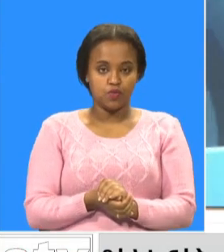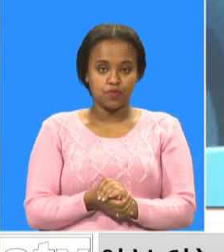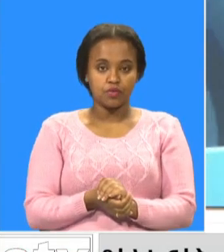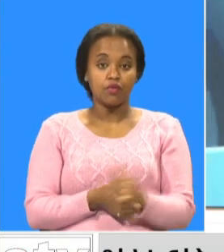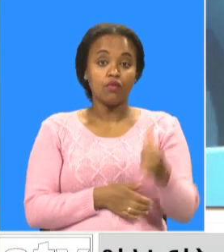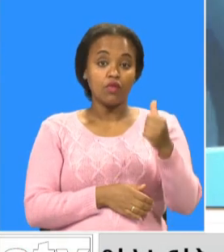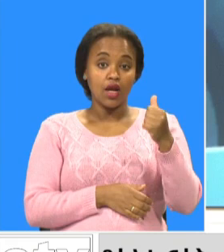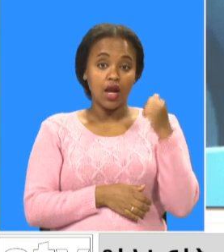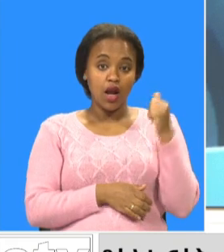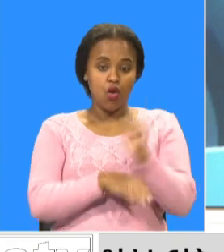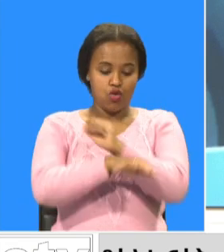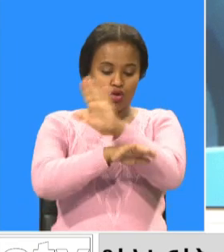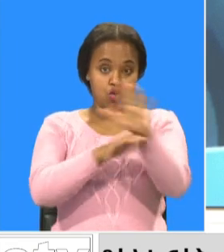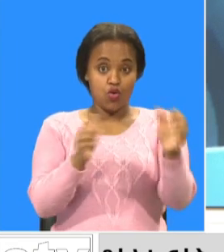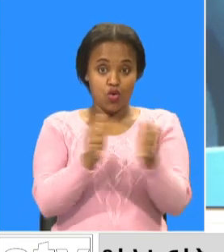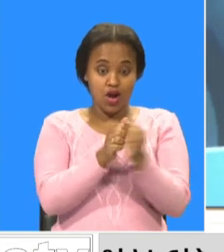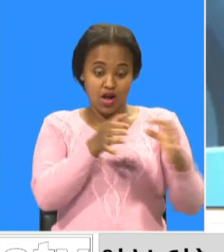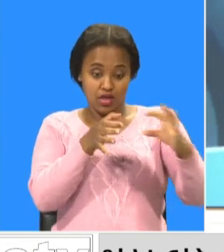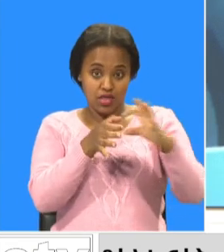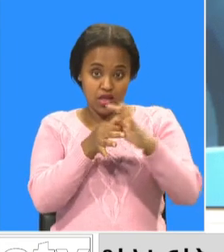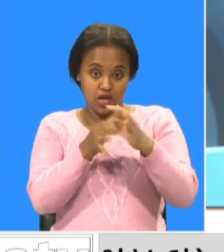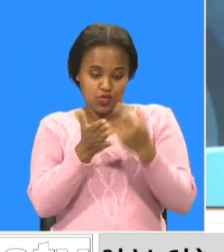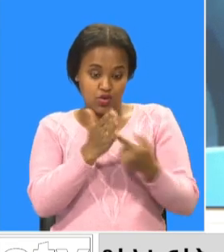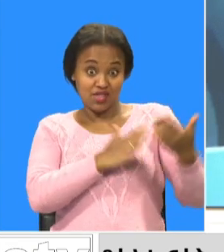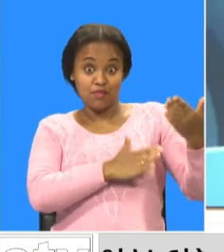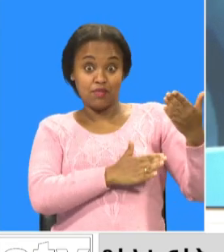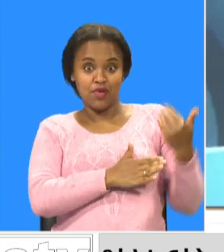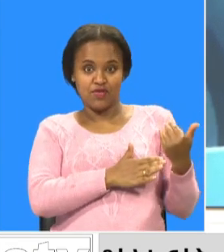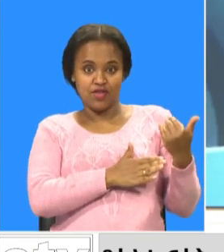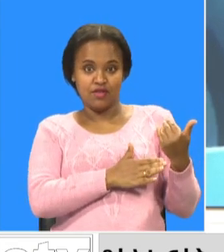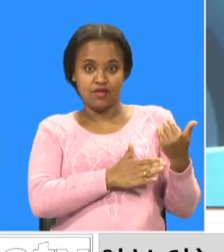ሌላው ከኮሮና ጋር ተያይዞ እንግዲህ ከዚህ በፊት